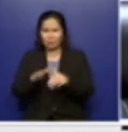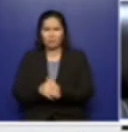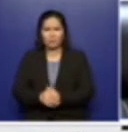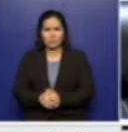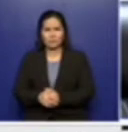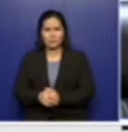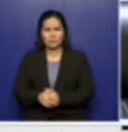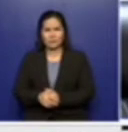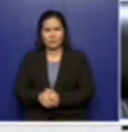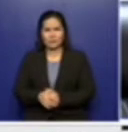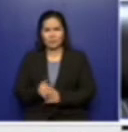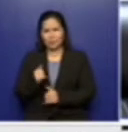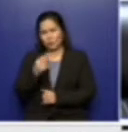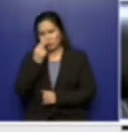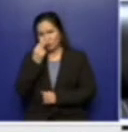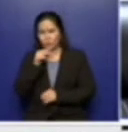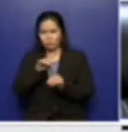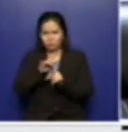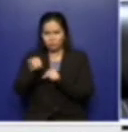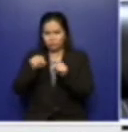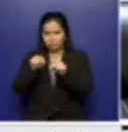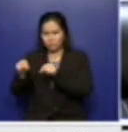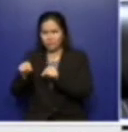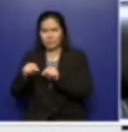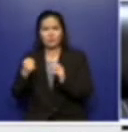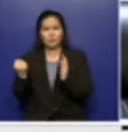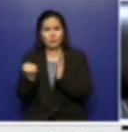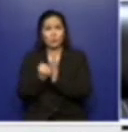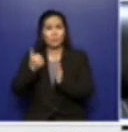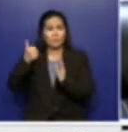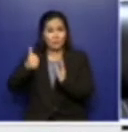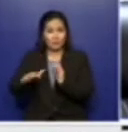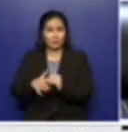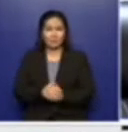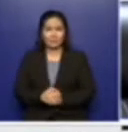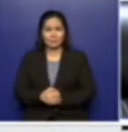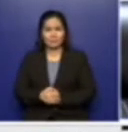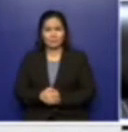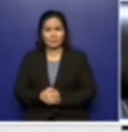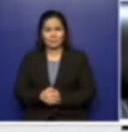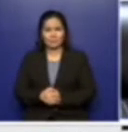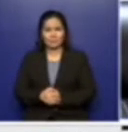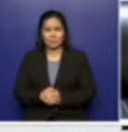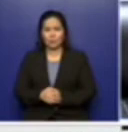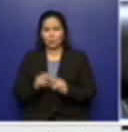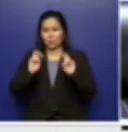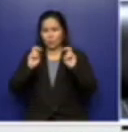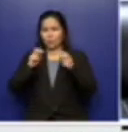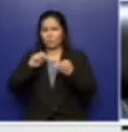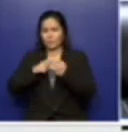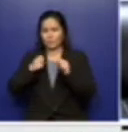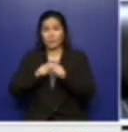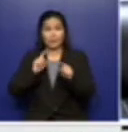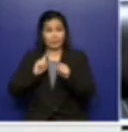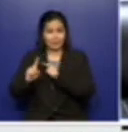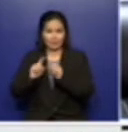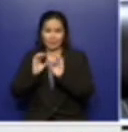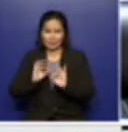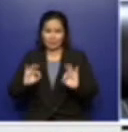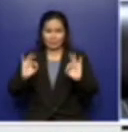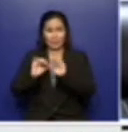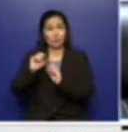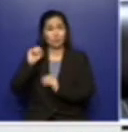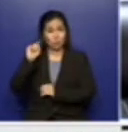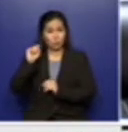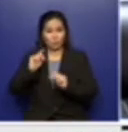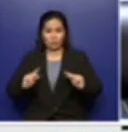ารถที่จะเดินสำรวจรังวัดออกโฉนดได้ครับเพราะฉะนั้นเรื่องเหล่านี้เป็นเรื่องจำเป็นที่กระทรวงมหาดไ